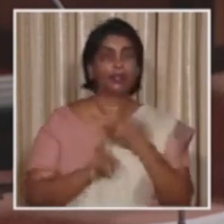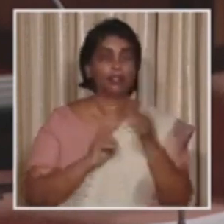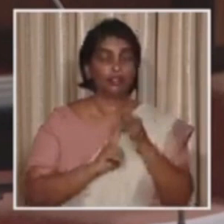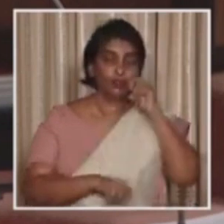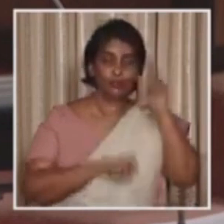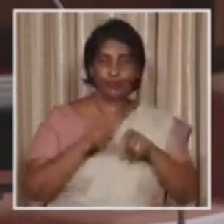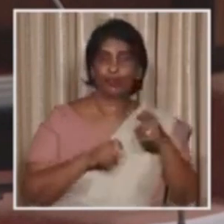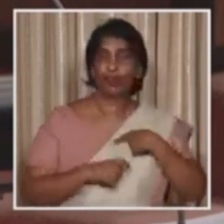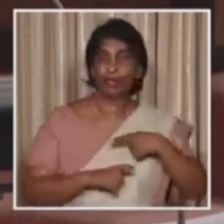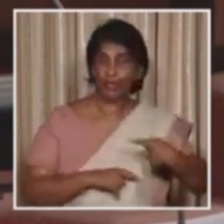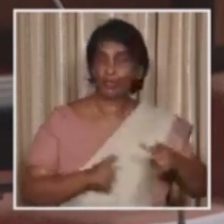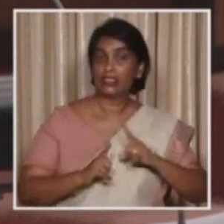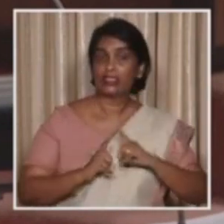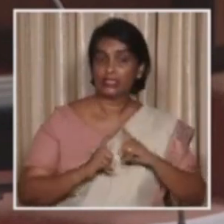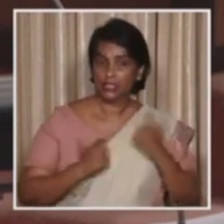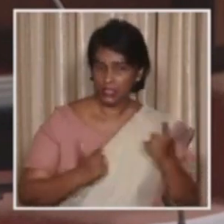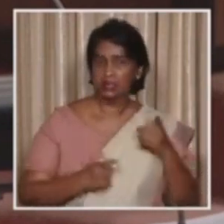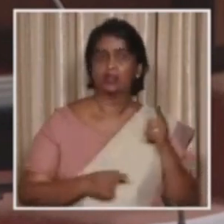அன்றாட முளைக்கின்ற மக்களுடைய வாழ்க்கையை,